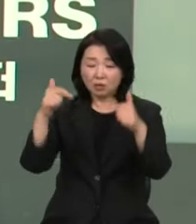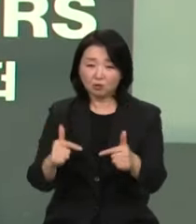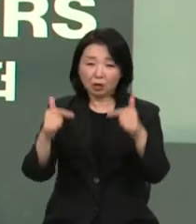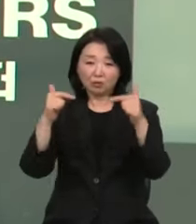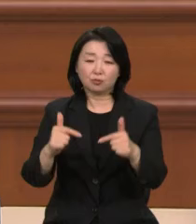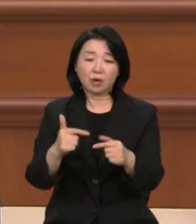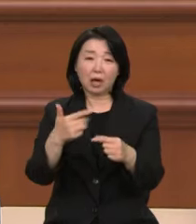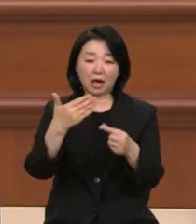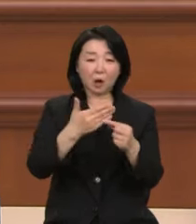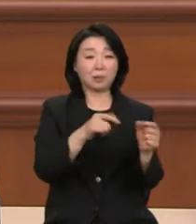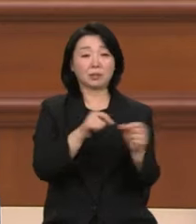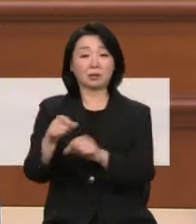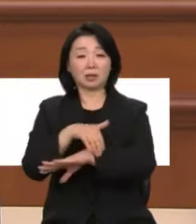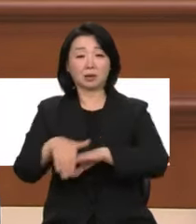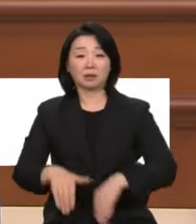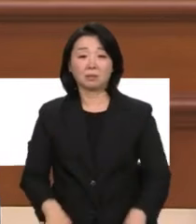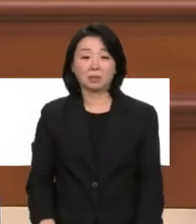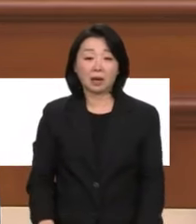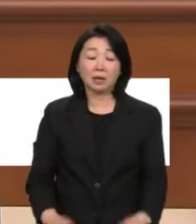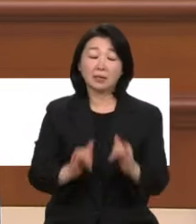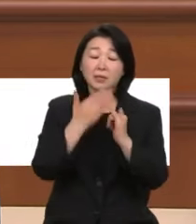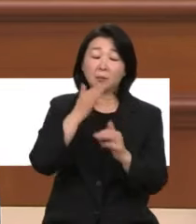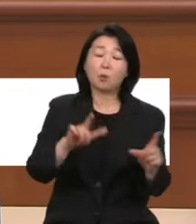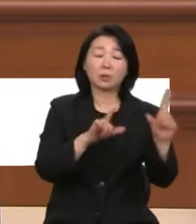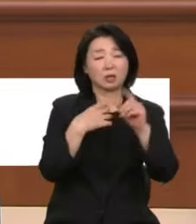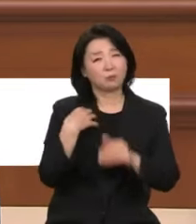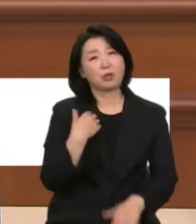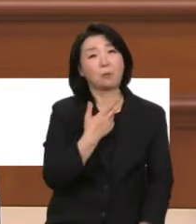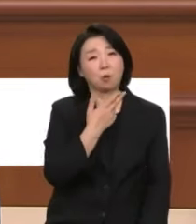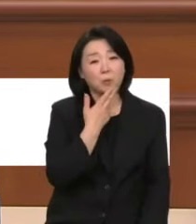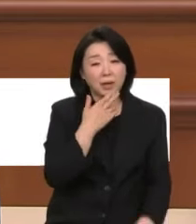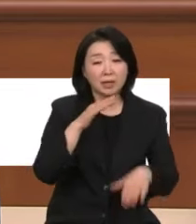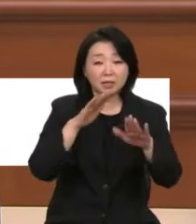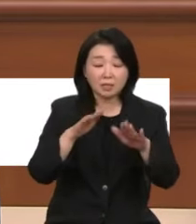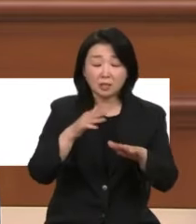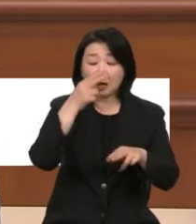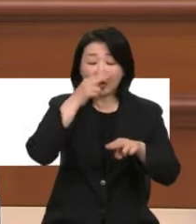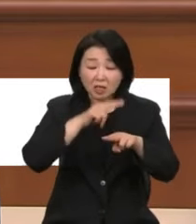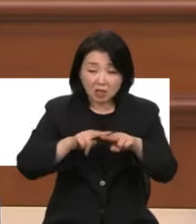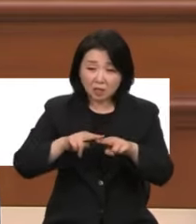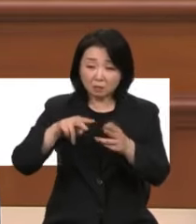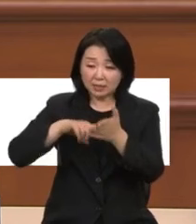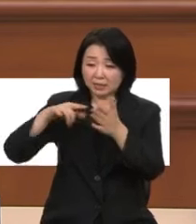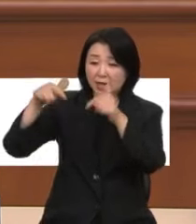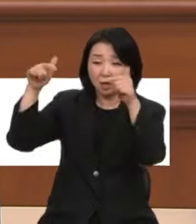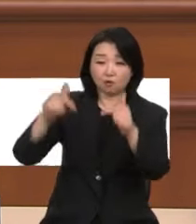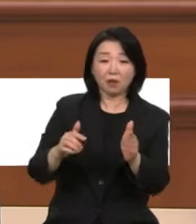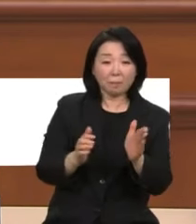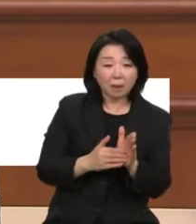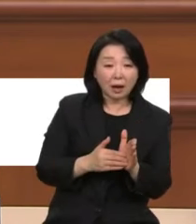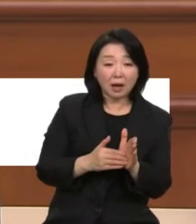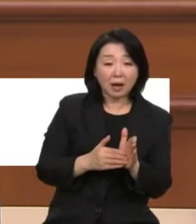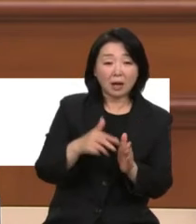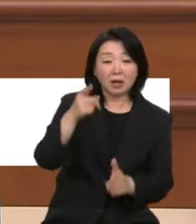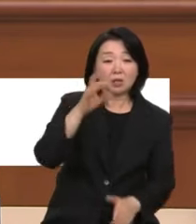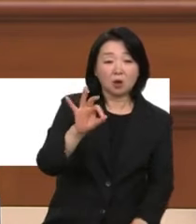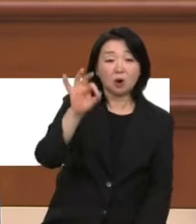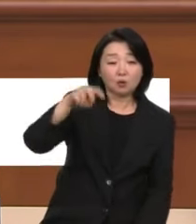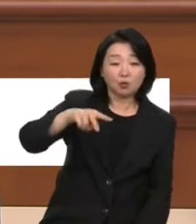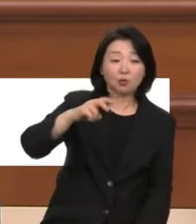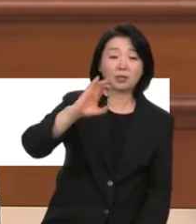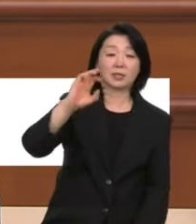했습니다. 민생의 부담이 가중되지 않도록 현 유류세 인하 조치와 경유 CNG 유가 연동